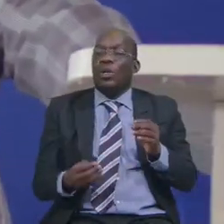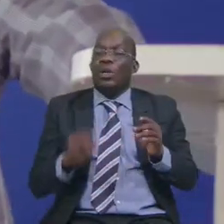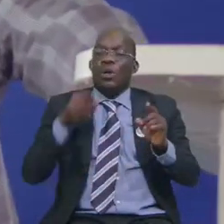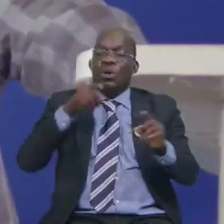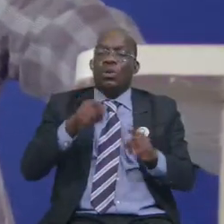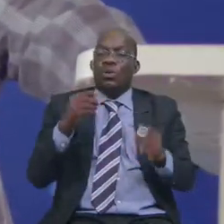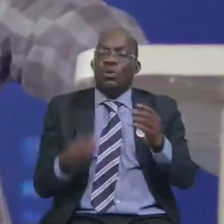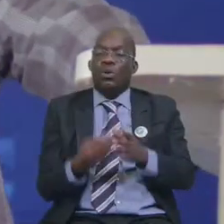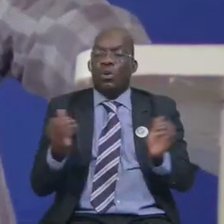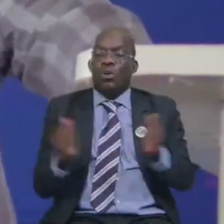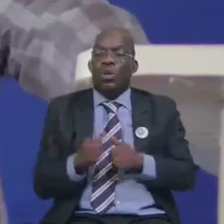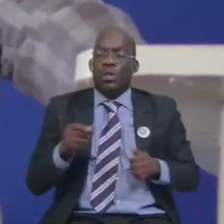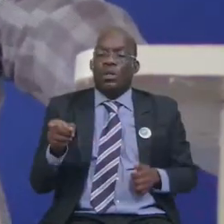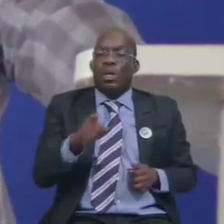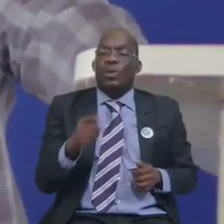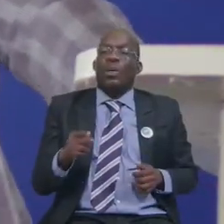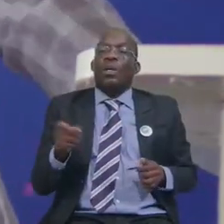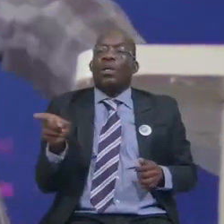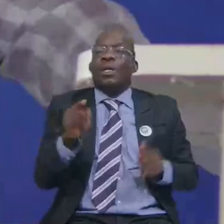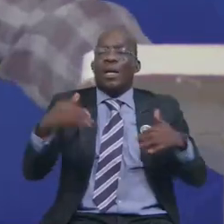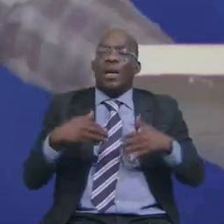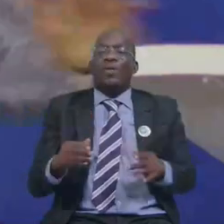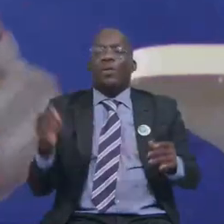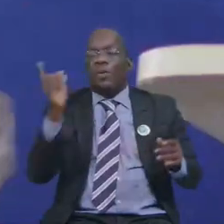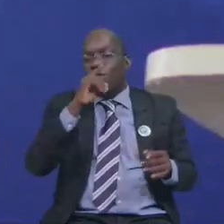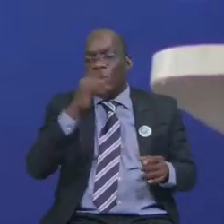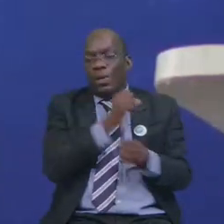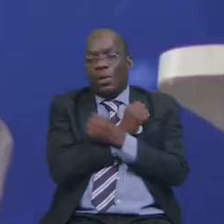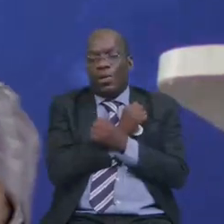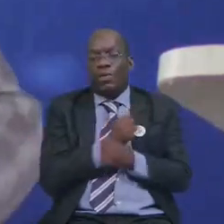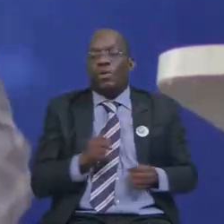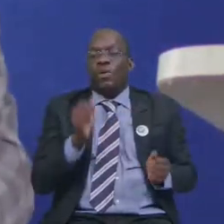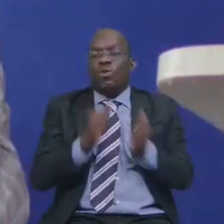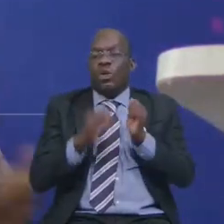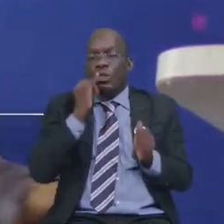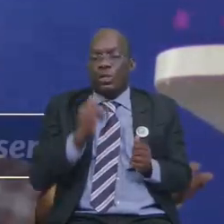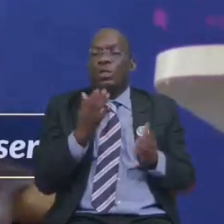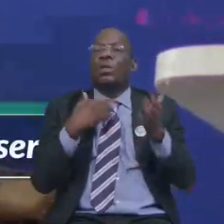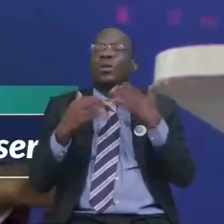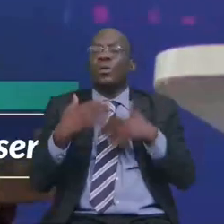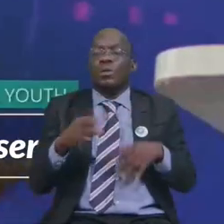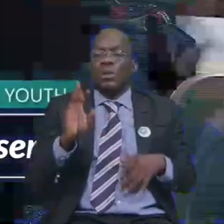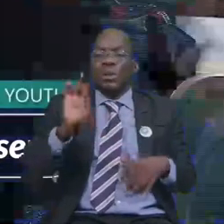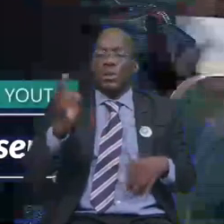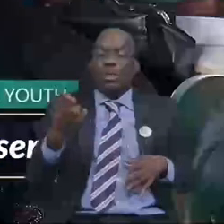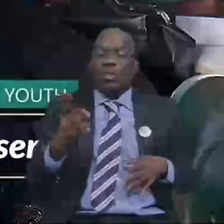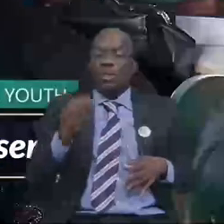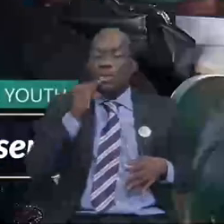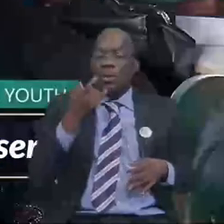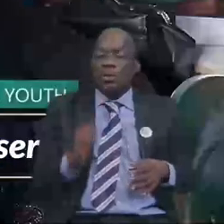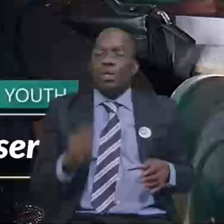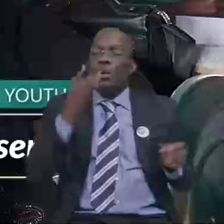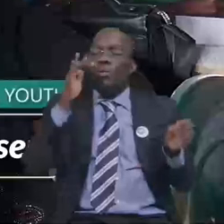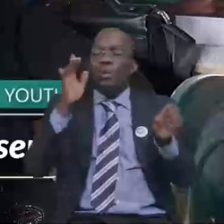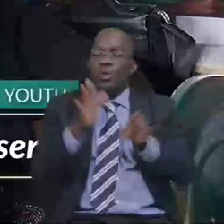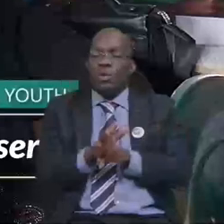contrefaire qui est la convoitise 7ème l'alliance avec les seigneur des